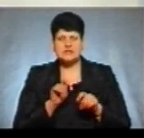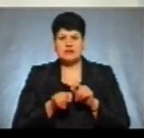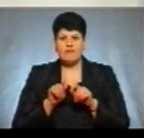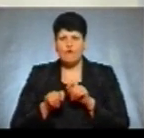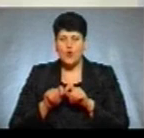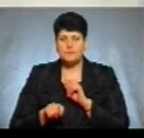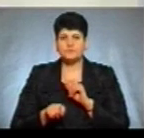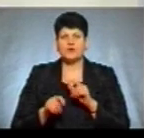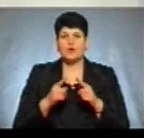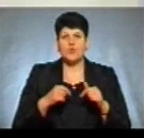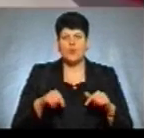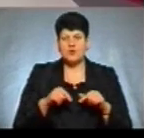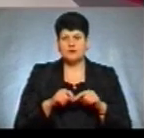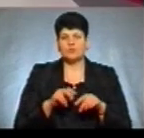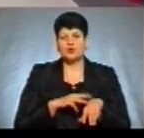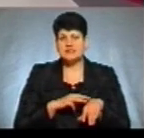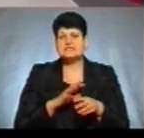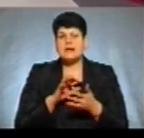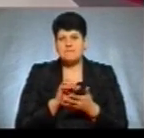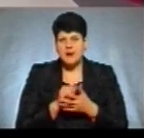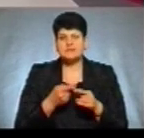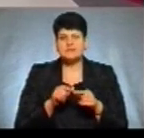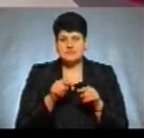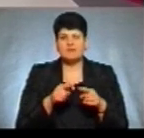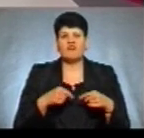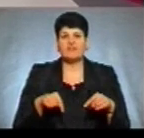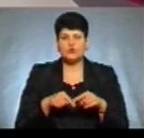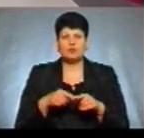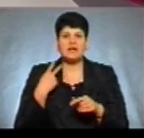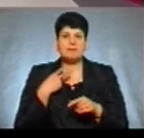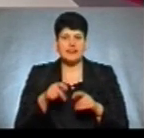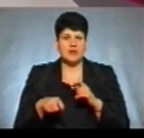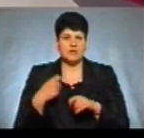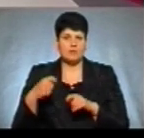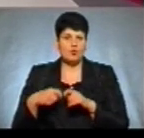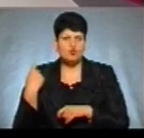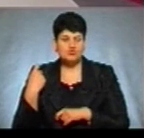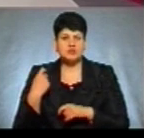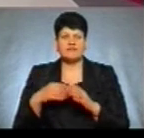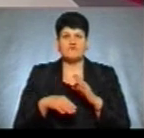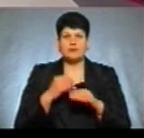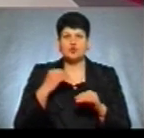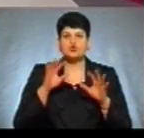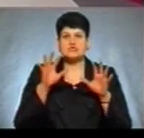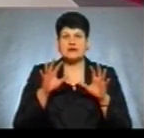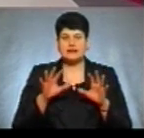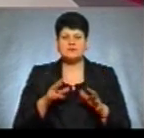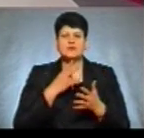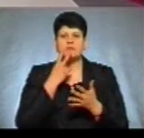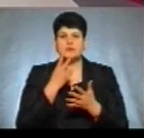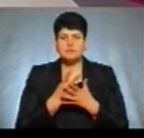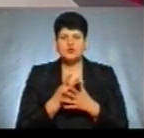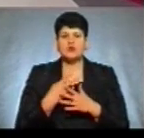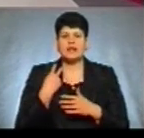поліції якраз займається таким видом кримінальних правопорушень, як порушення виборчого законодавства, які передбачені